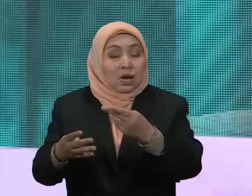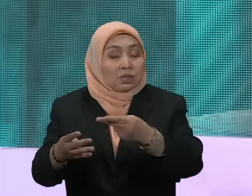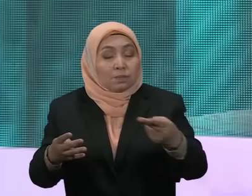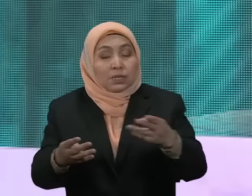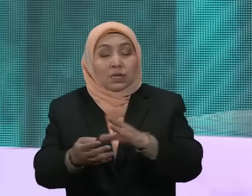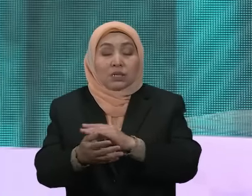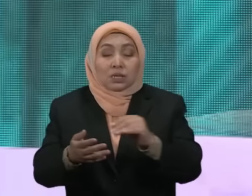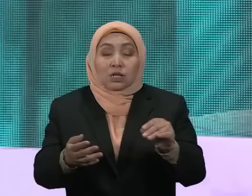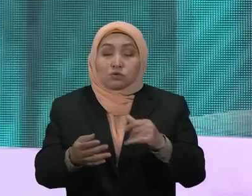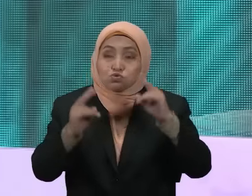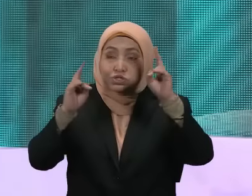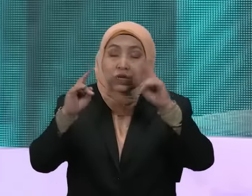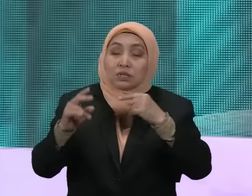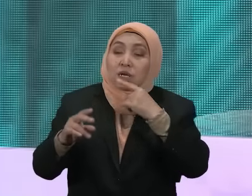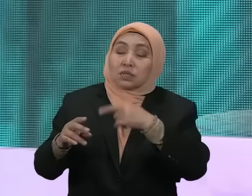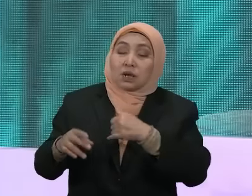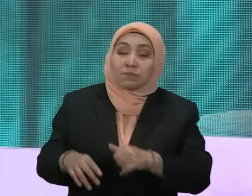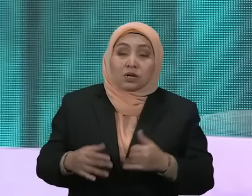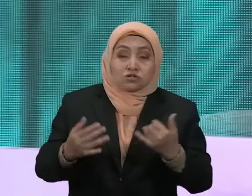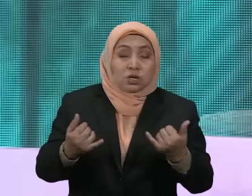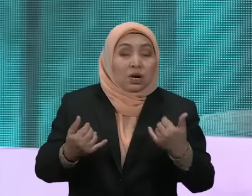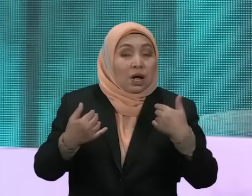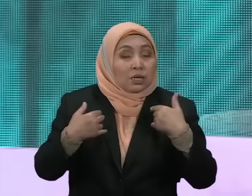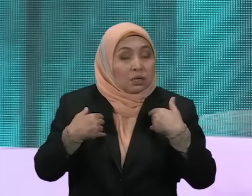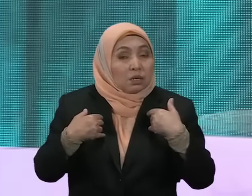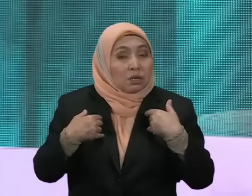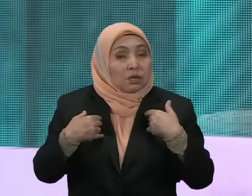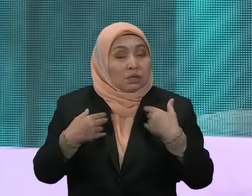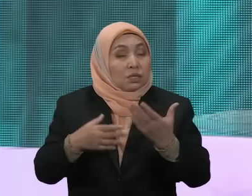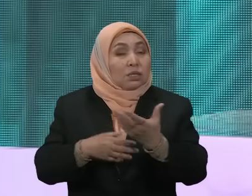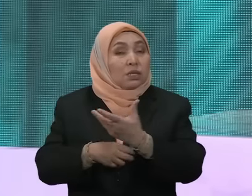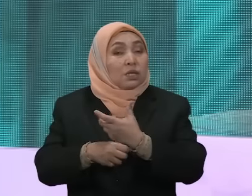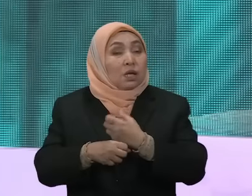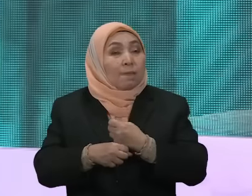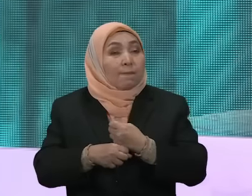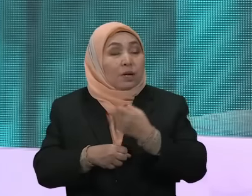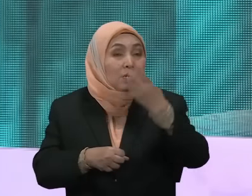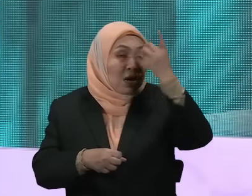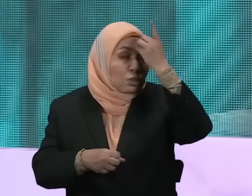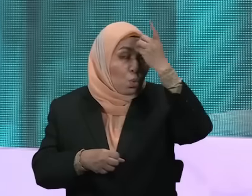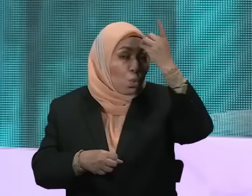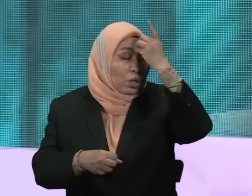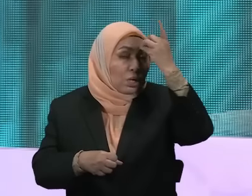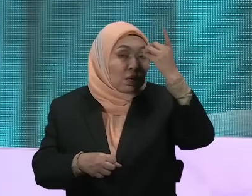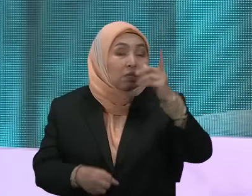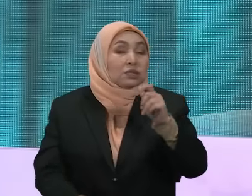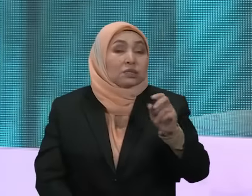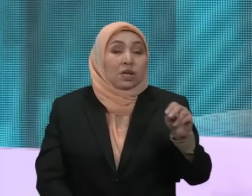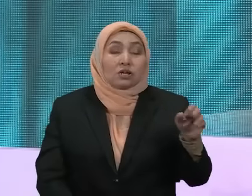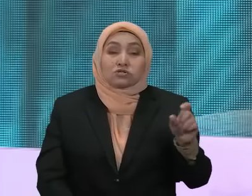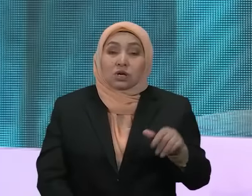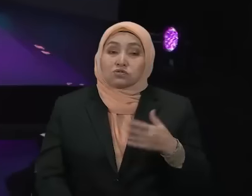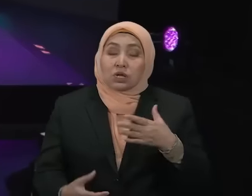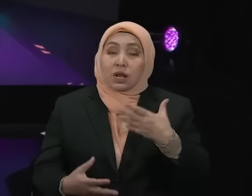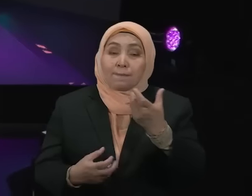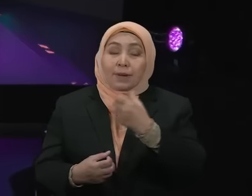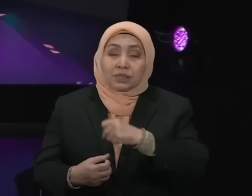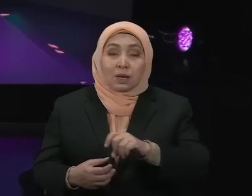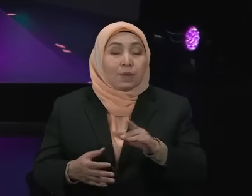contohnya Ustaz lah. Kan? Macam Ustaz. Sekarang ni Ustaz ada dapat tak datuk ke Tan Sri ke? Belum lagi ya. Dah dapat ke akan